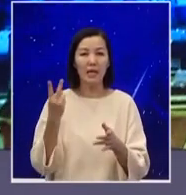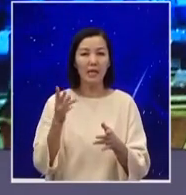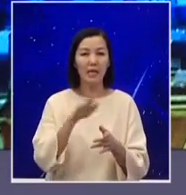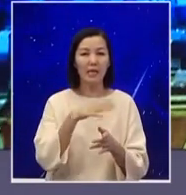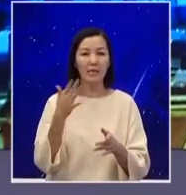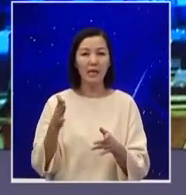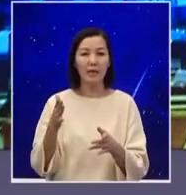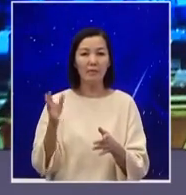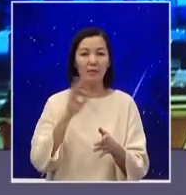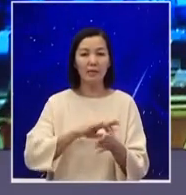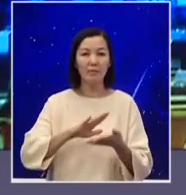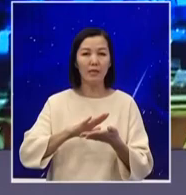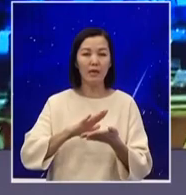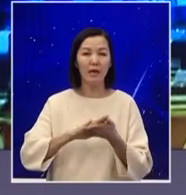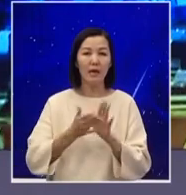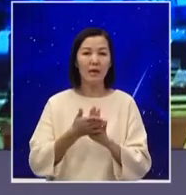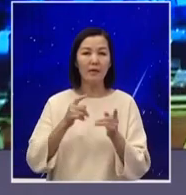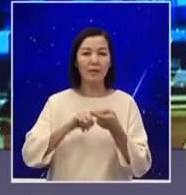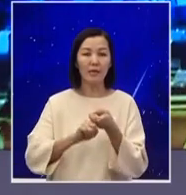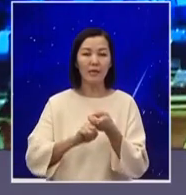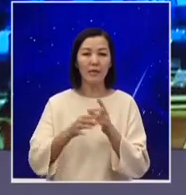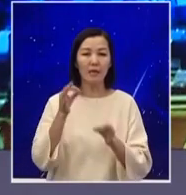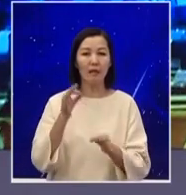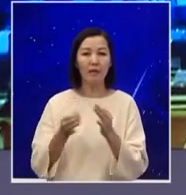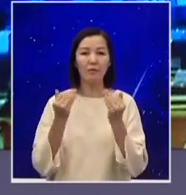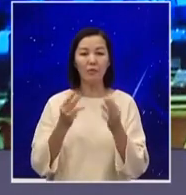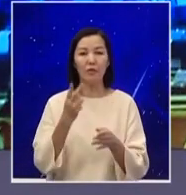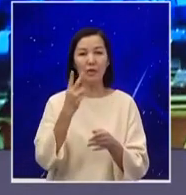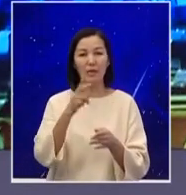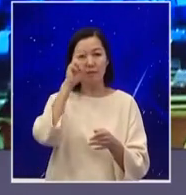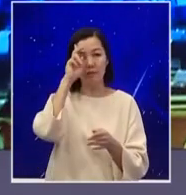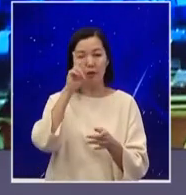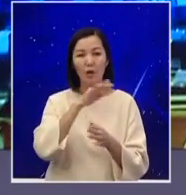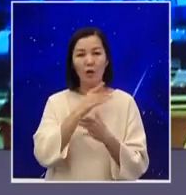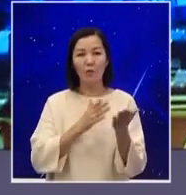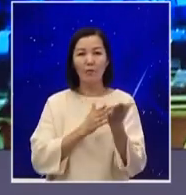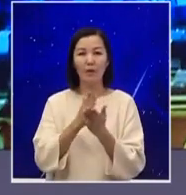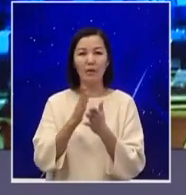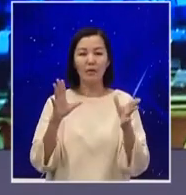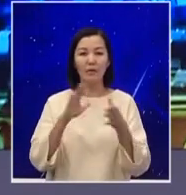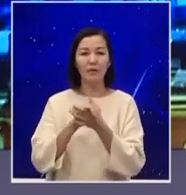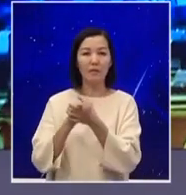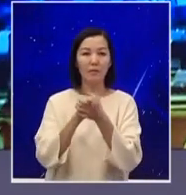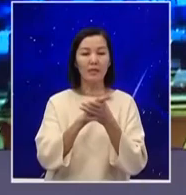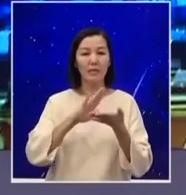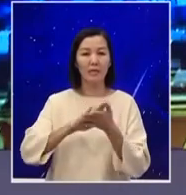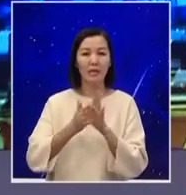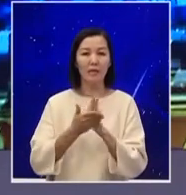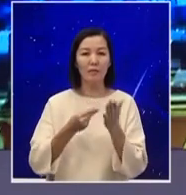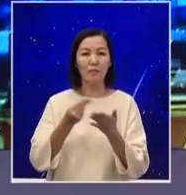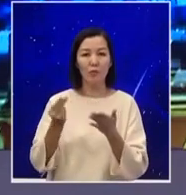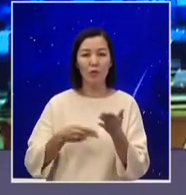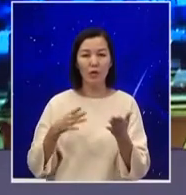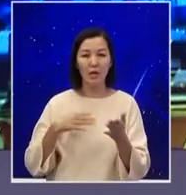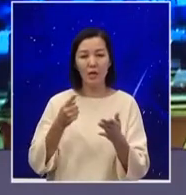тарап өзара тиімді қарым-қатынас мәселелерін талқылады. Бүгінде екі ел арасында көптеген бағыт бойынша ынтымақтастық келісім жолға